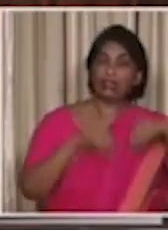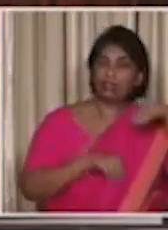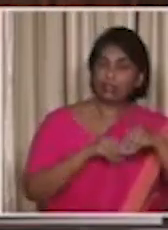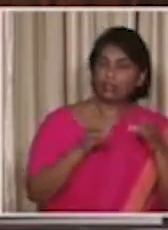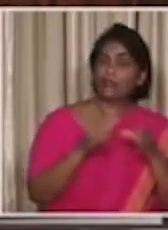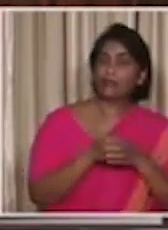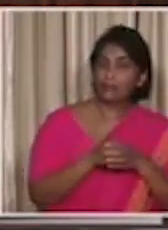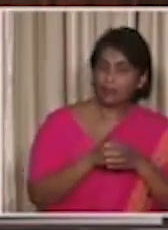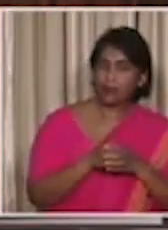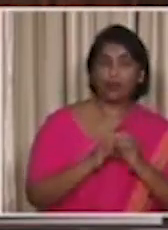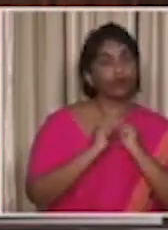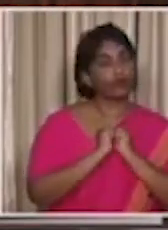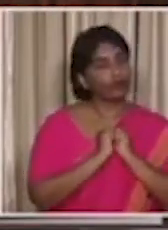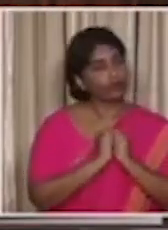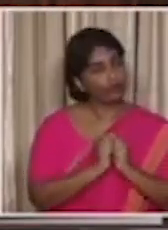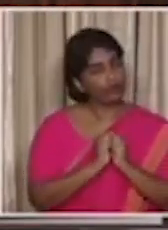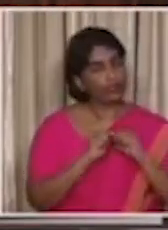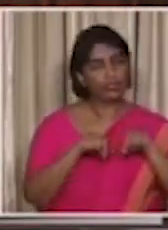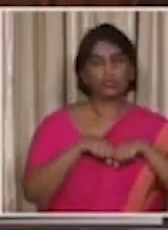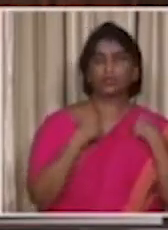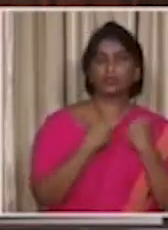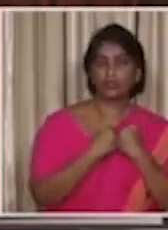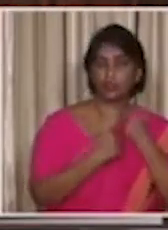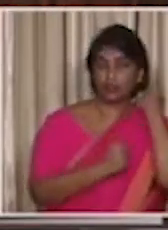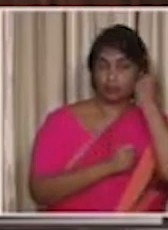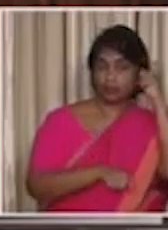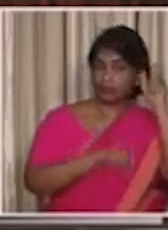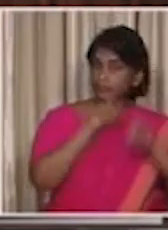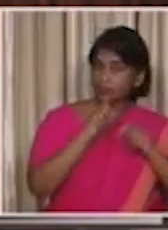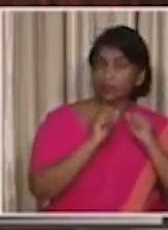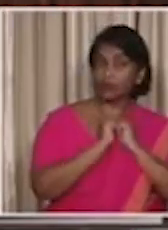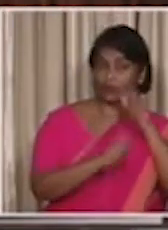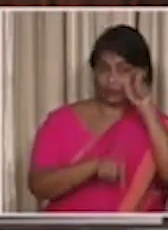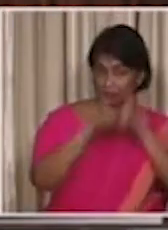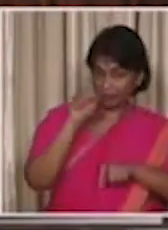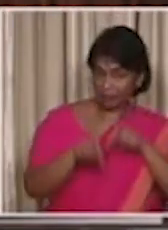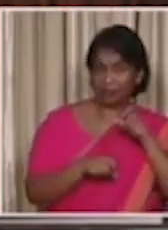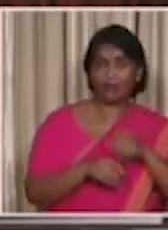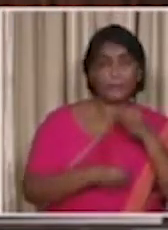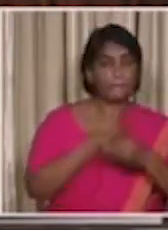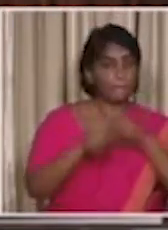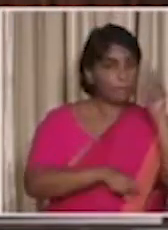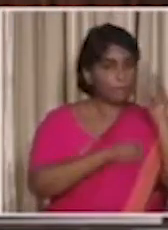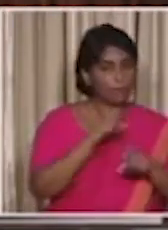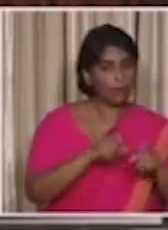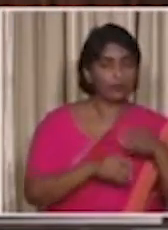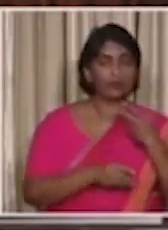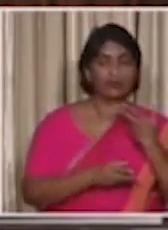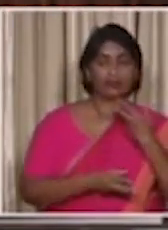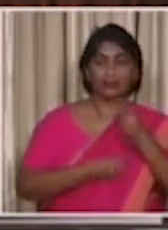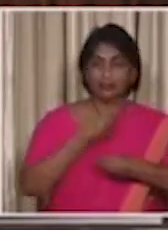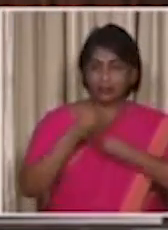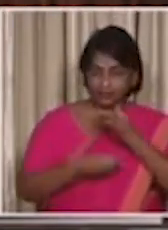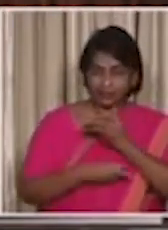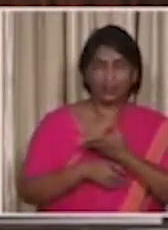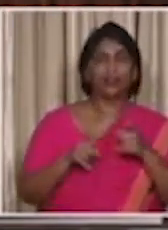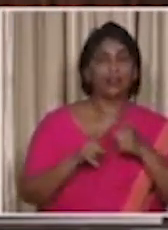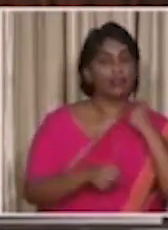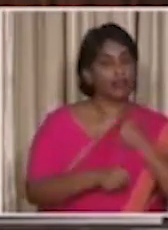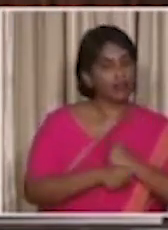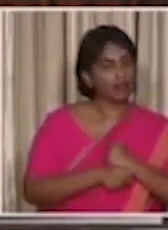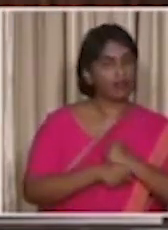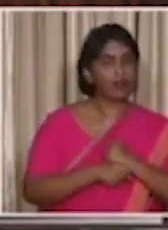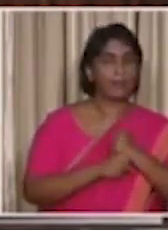පක්ෂ, වෘත්තීය සමිති, විද්වතුන්, වෘත්තිකයන්, ව්‍යවසායකයන්, ව්‍යාපාරිකයන්, රජයේ